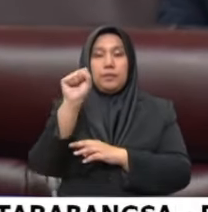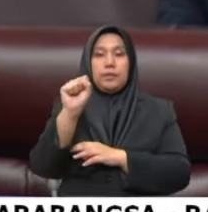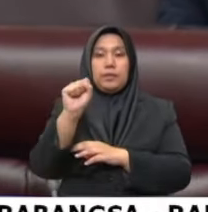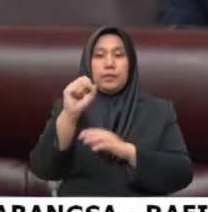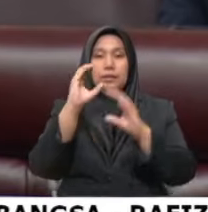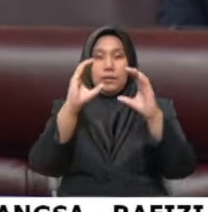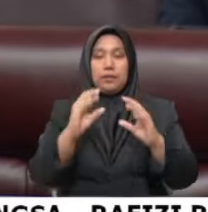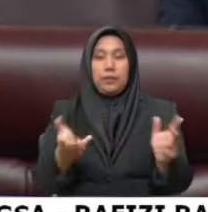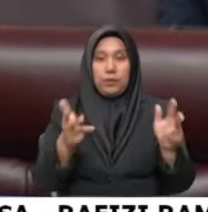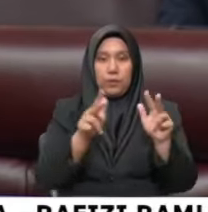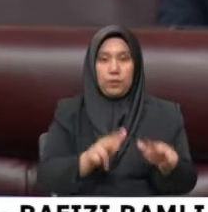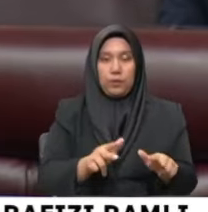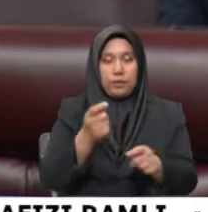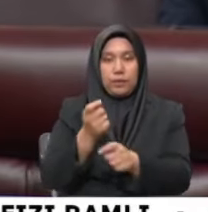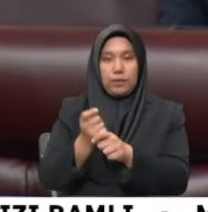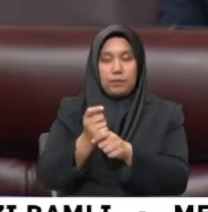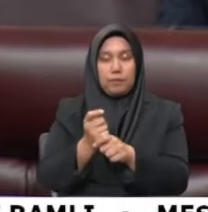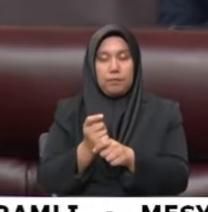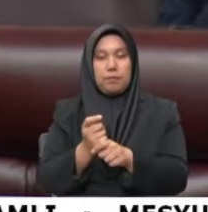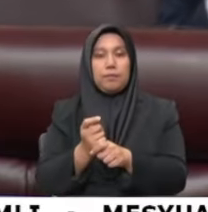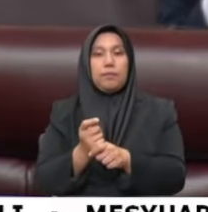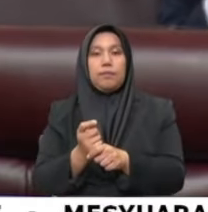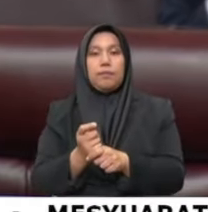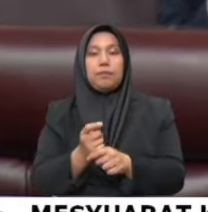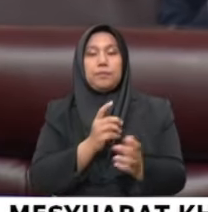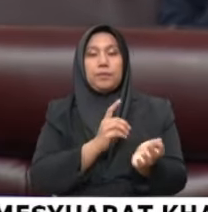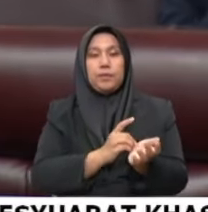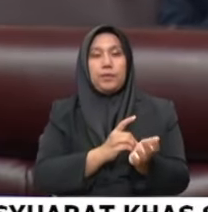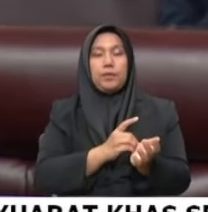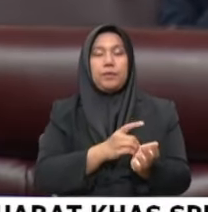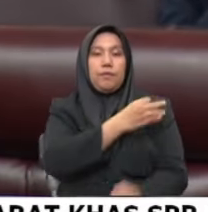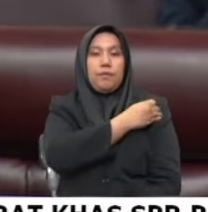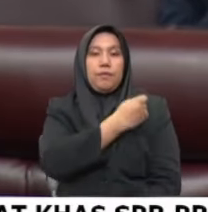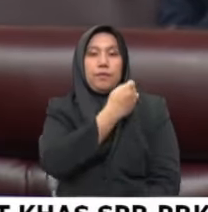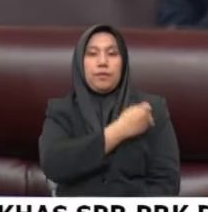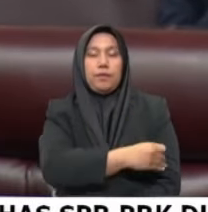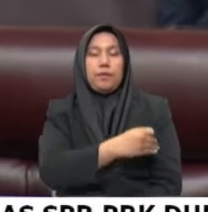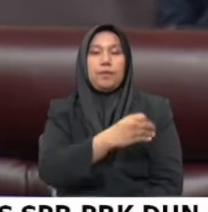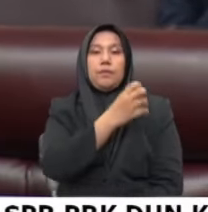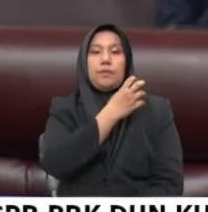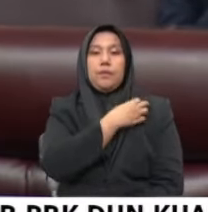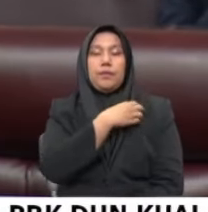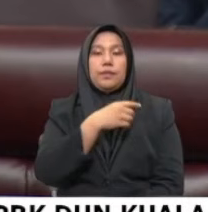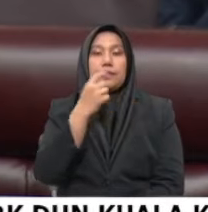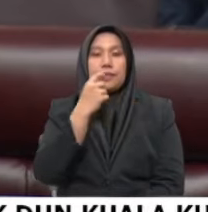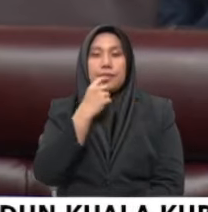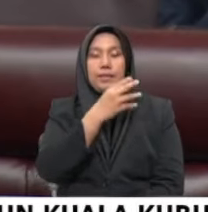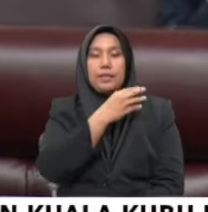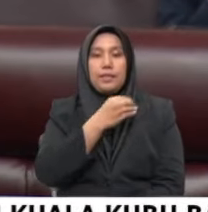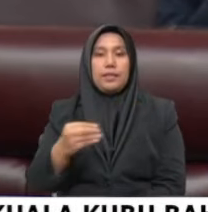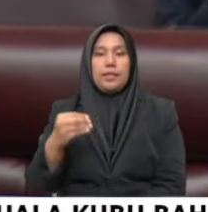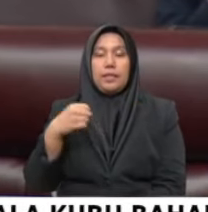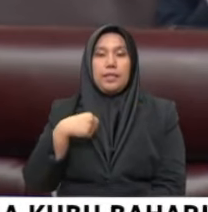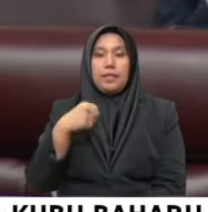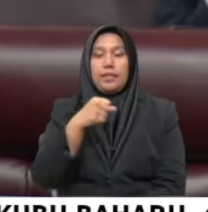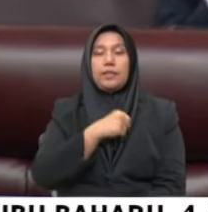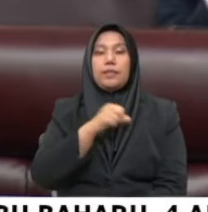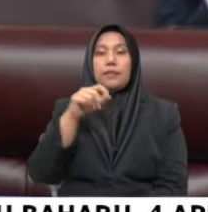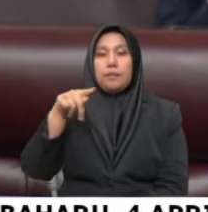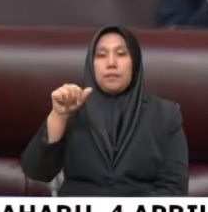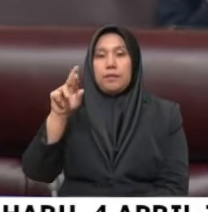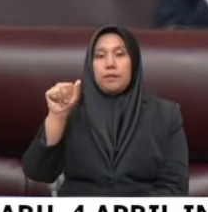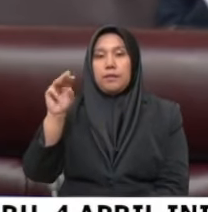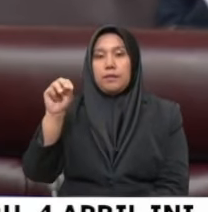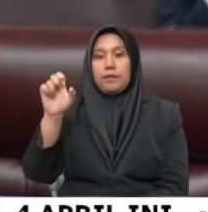dan kontrak, khususnya pegawai perubatan, pegawai farmasis, pegawai pergigian dan anggota paramedik, melalui pengambilan ini,